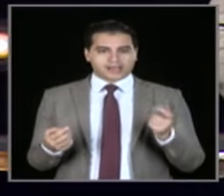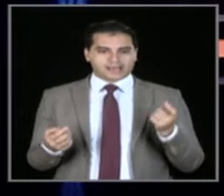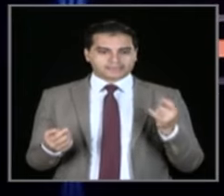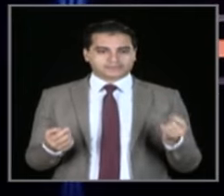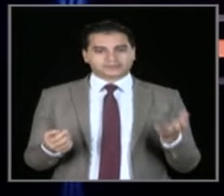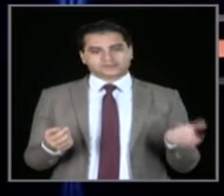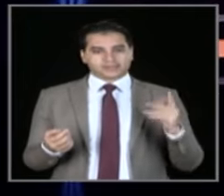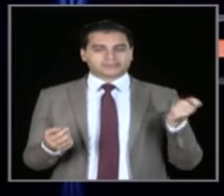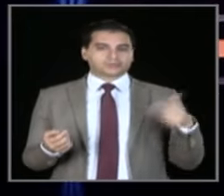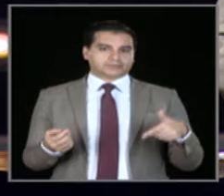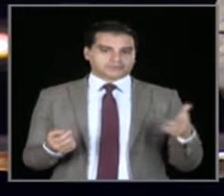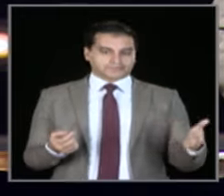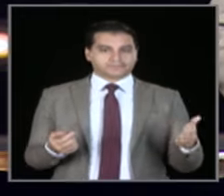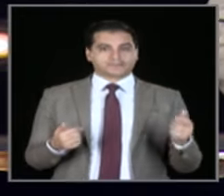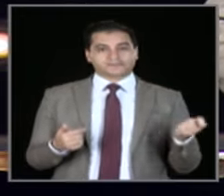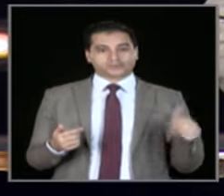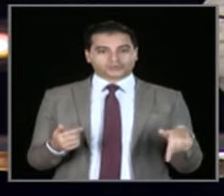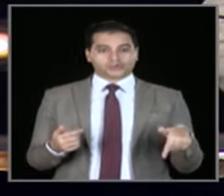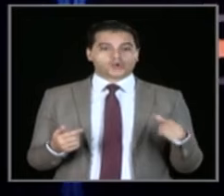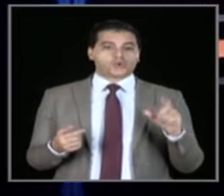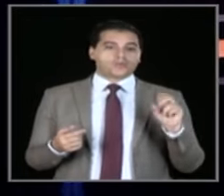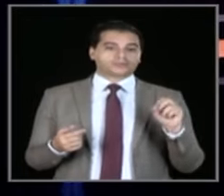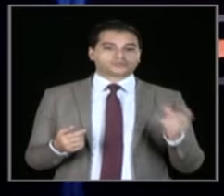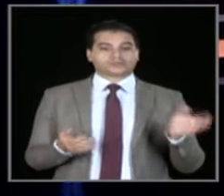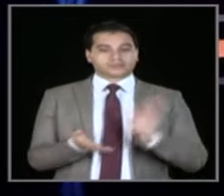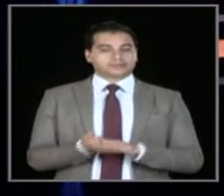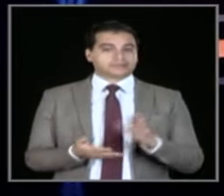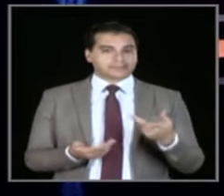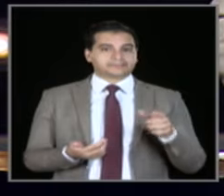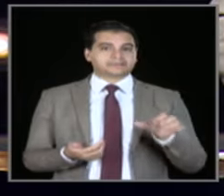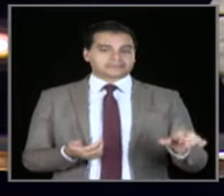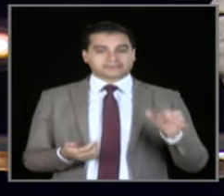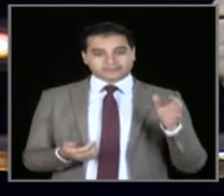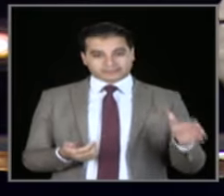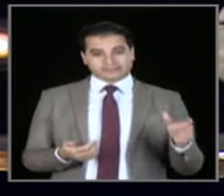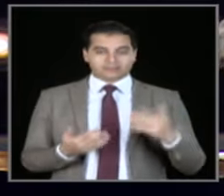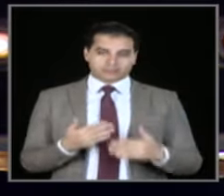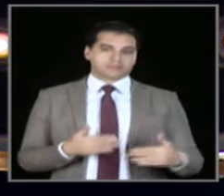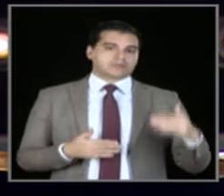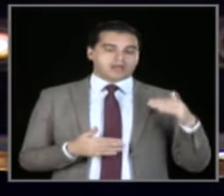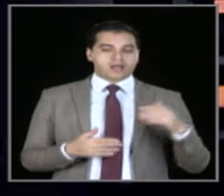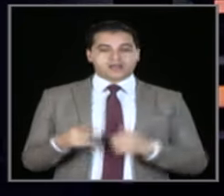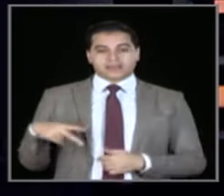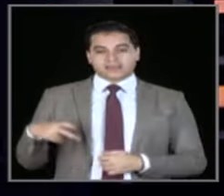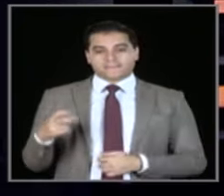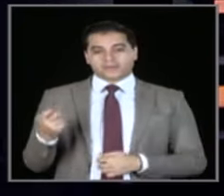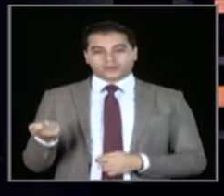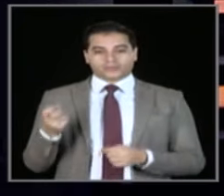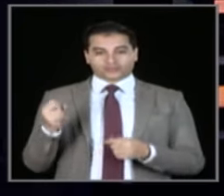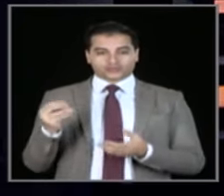بقيتوا 65. 65 و25 كام؟ 90. 90 تتقدم.